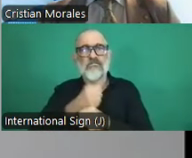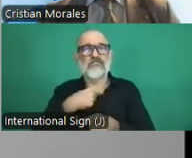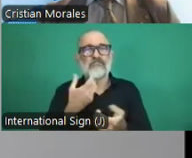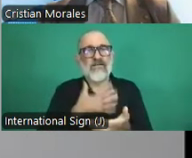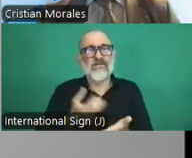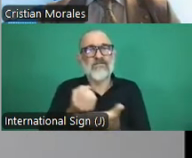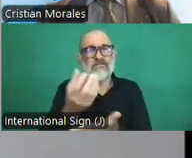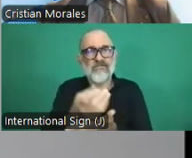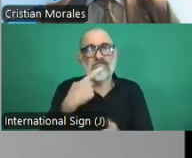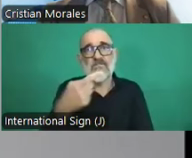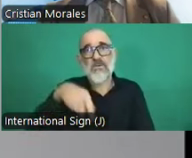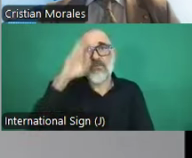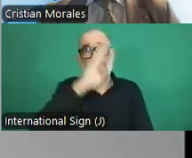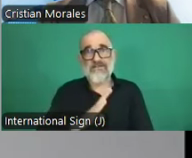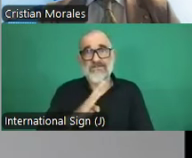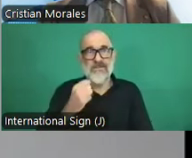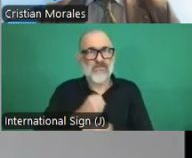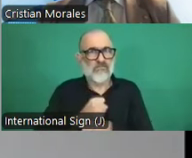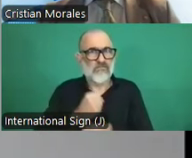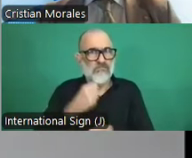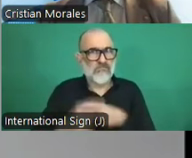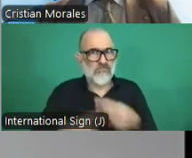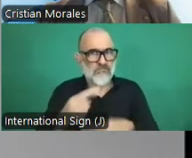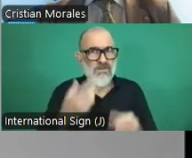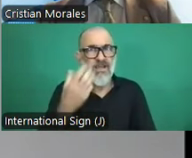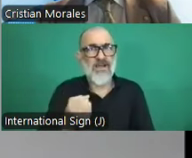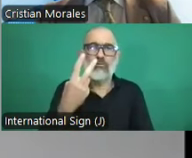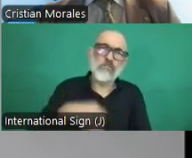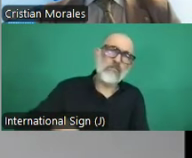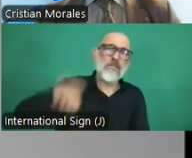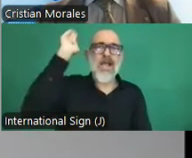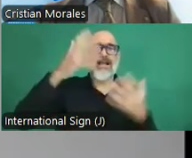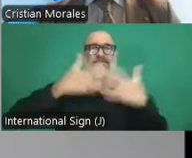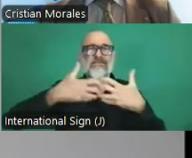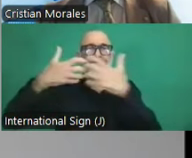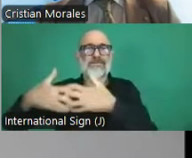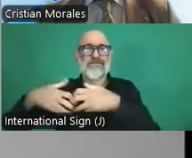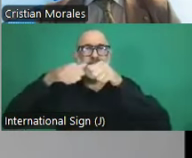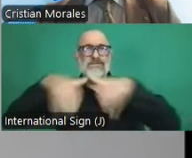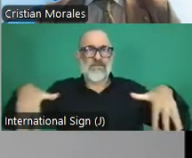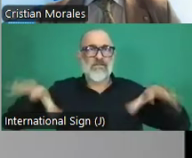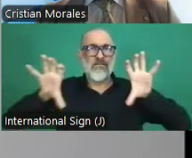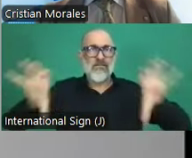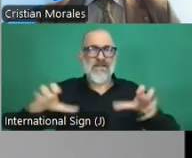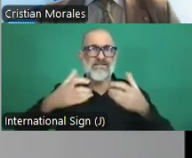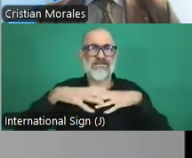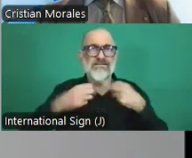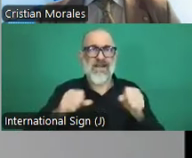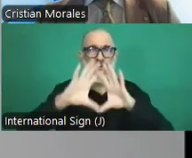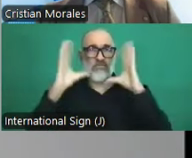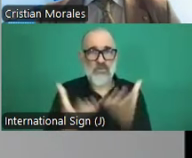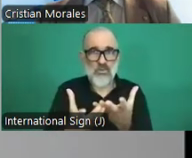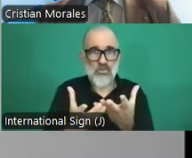Le universal, Brésil est integral, que un oferece des atendimento a plus mais de importants 200 des milhões de systèmes brasileiros, sanitaires da universels les vacina ao plus importants au transplante, monde, à incluindo plus de,